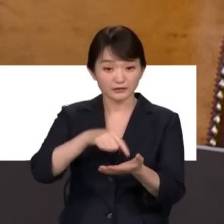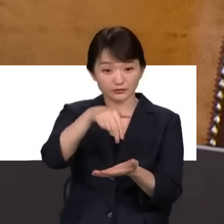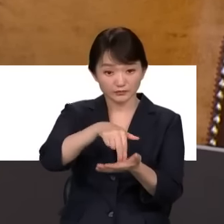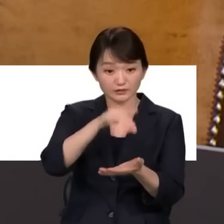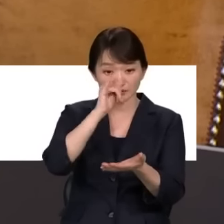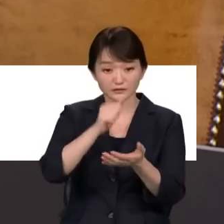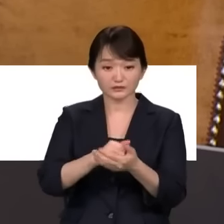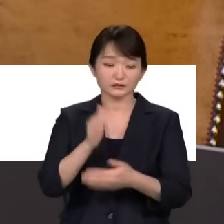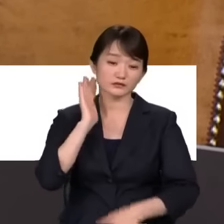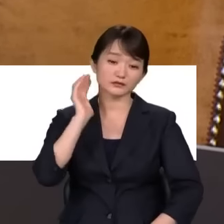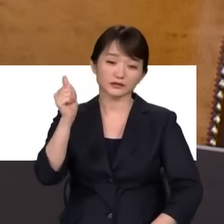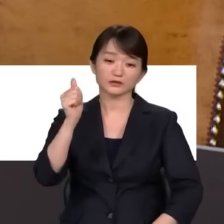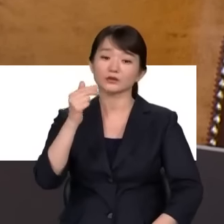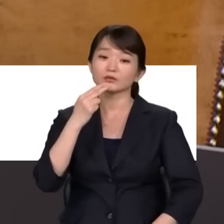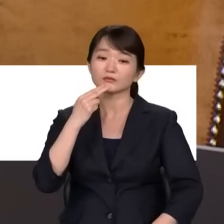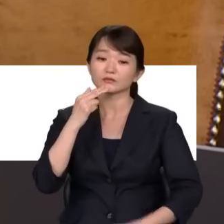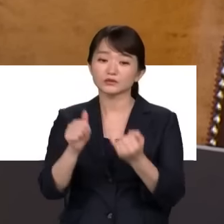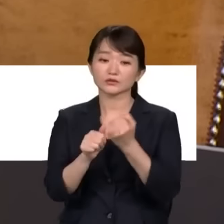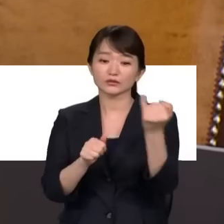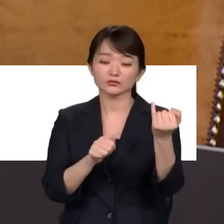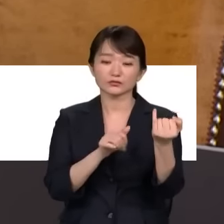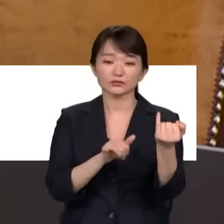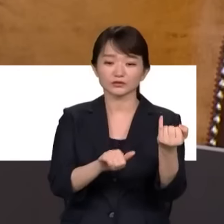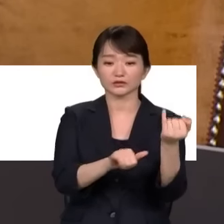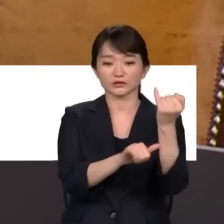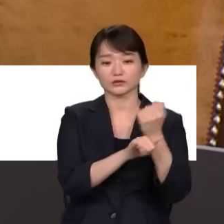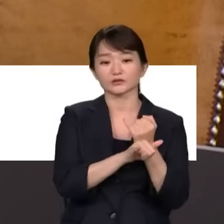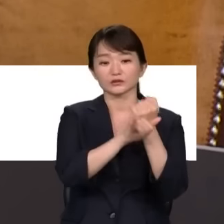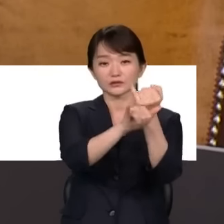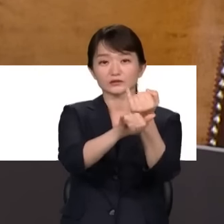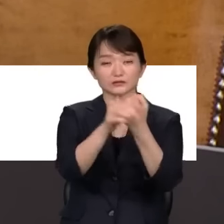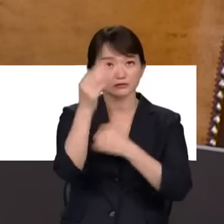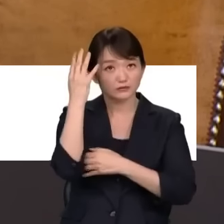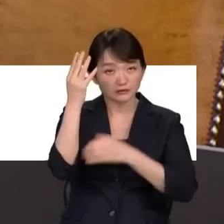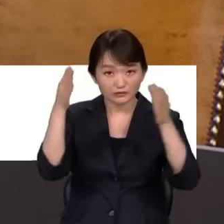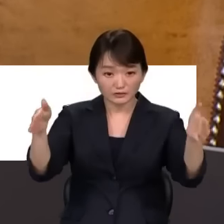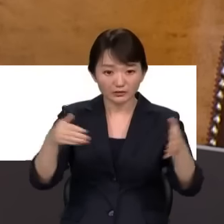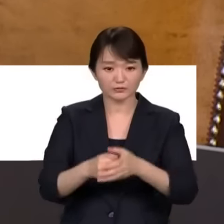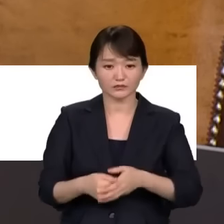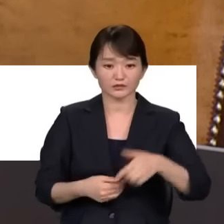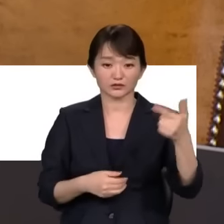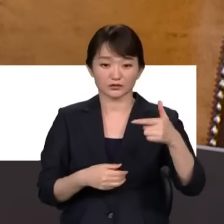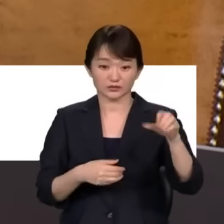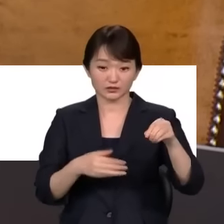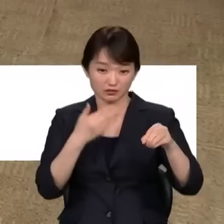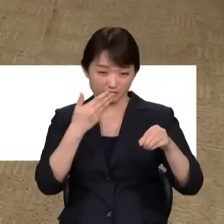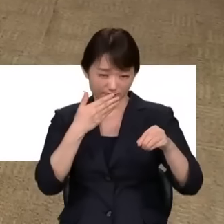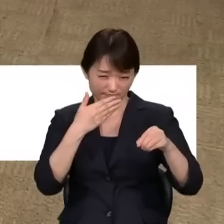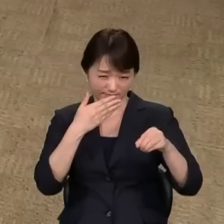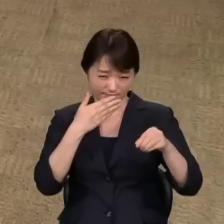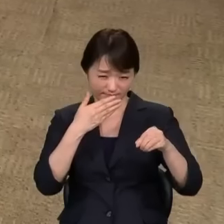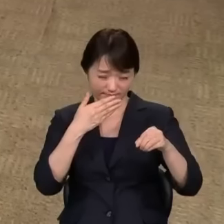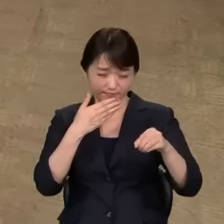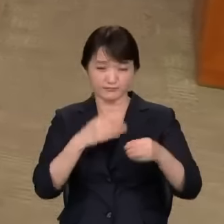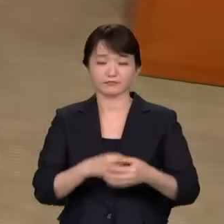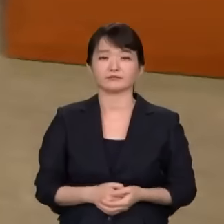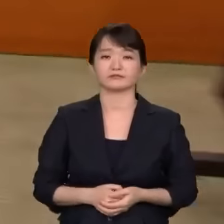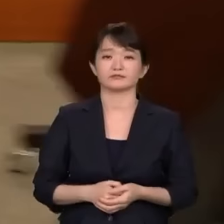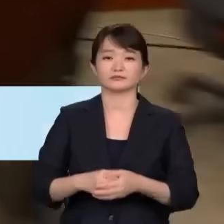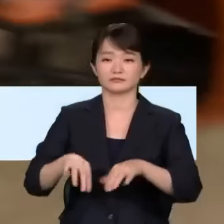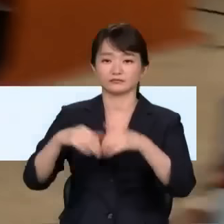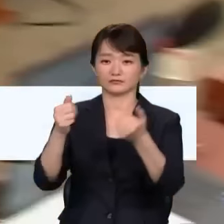없이 영부인을 위해서 전용기를 띄워서 나흘 만에 6천만 원 식비 탕진하면서 하늘에서 잔치를 벌였다. 국회